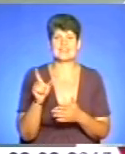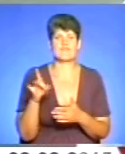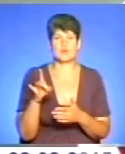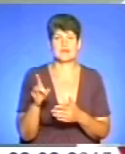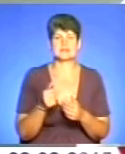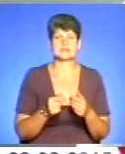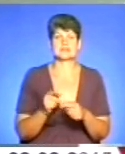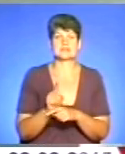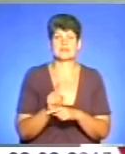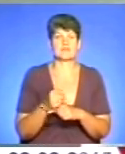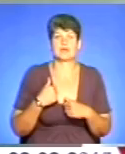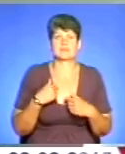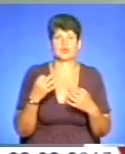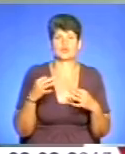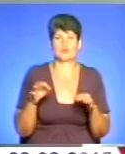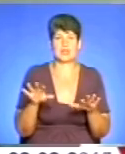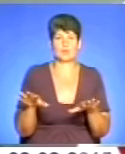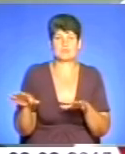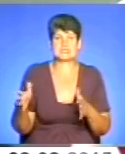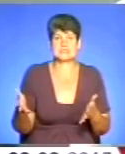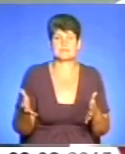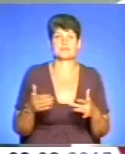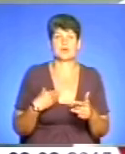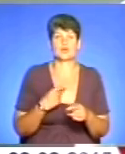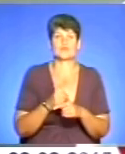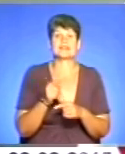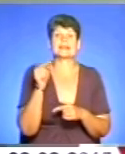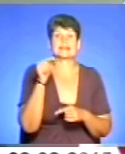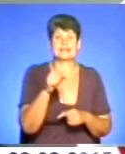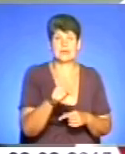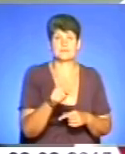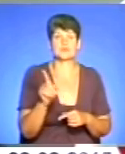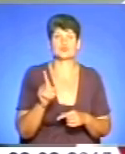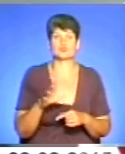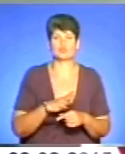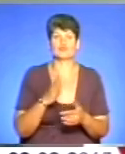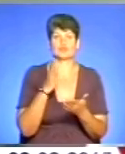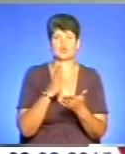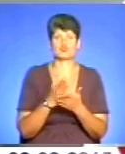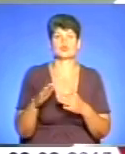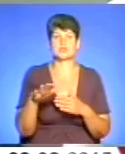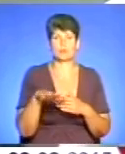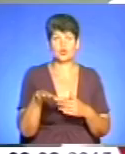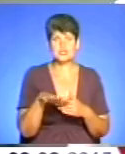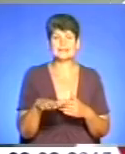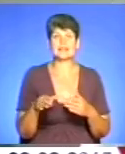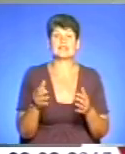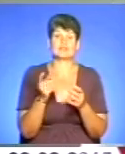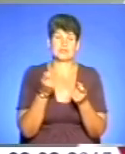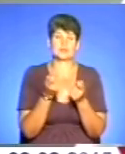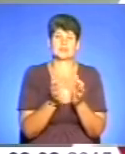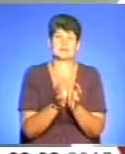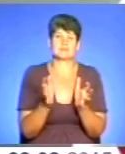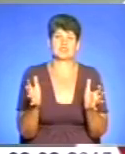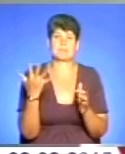його тут нереально, просто нам не дозволяли місце. Орієнтувалися ми на те, що був існуюча площадка, але все одно вона є збільшена,